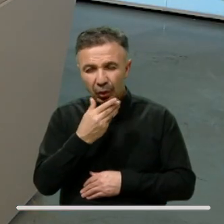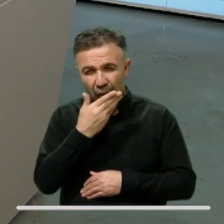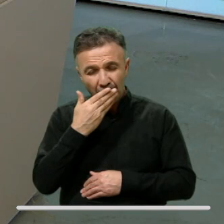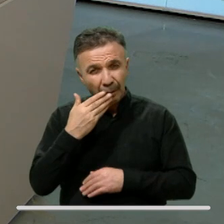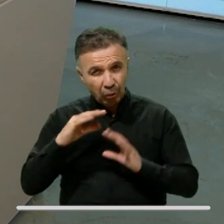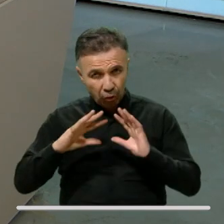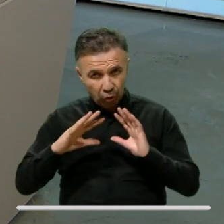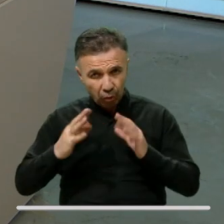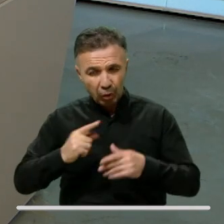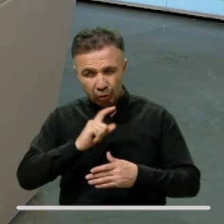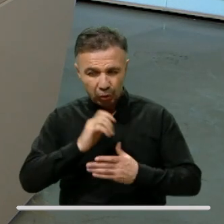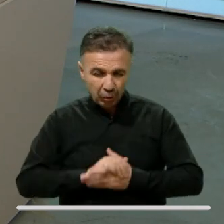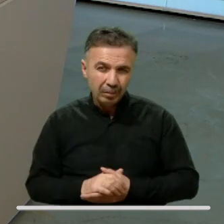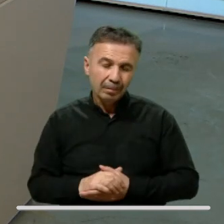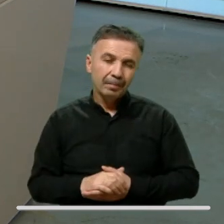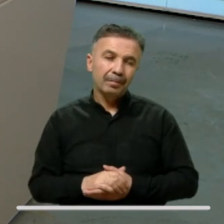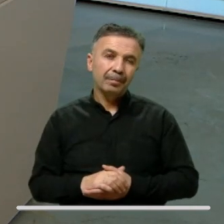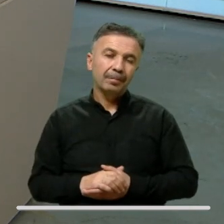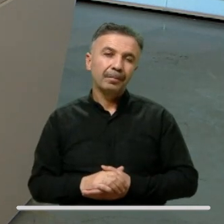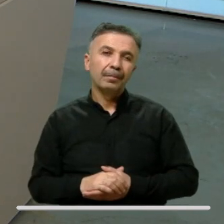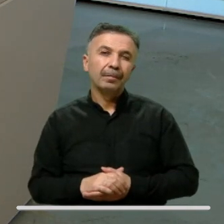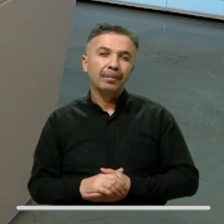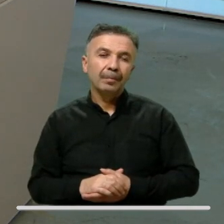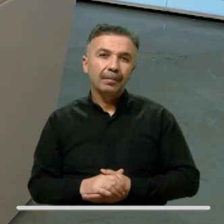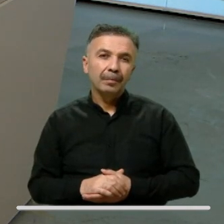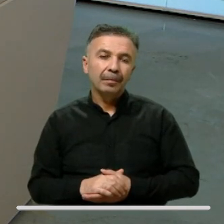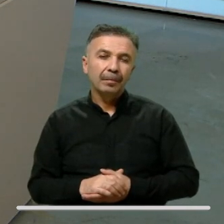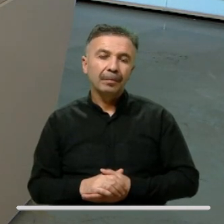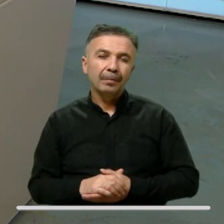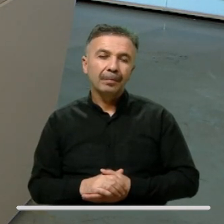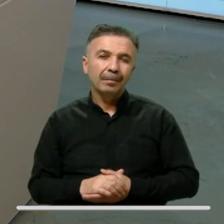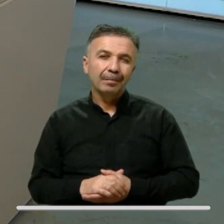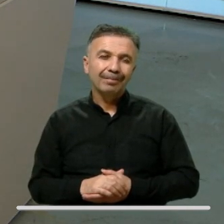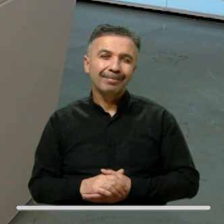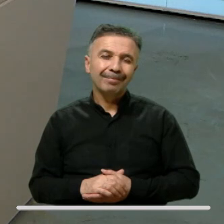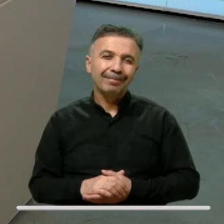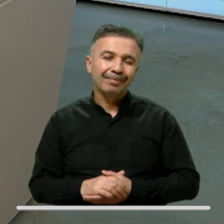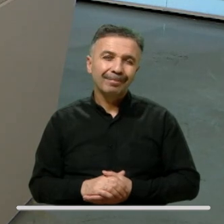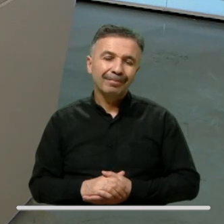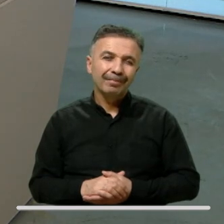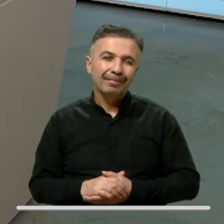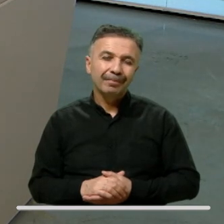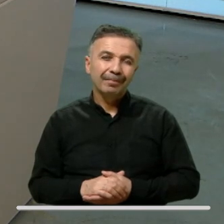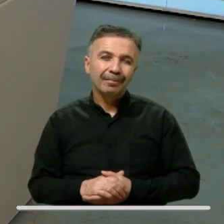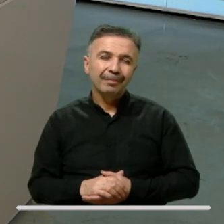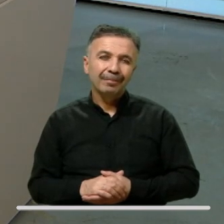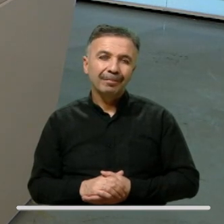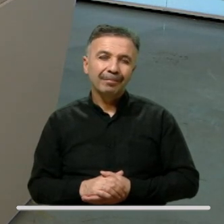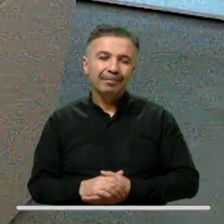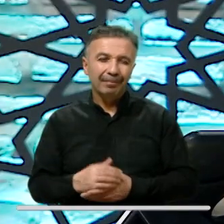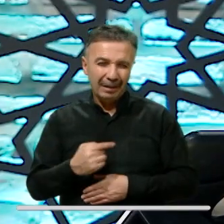o zamanlarda yapıyordum. Sonra dediler oruç bozulurmuş, daha yapmadım. Ama şimdi içimde bir şey var, kuşku